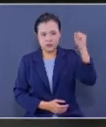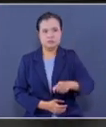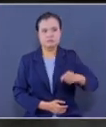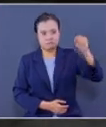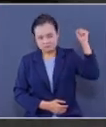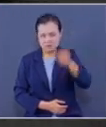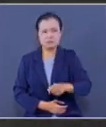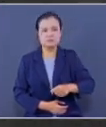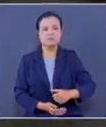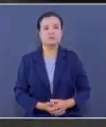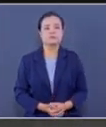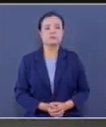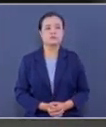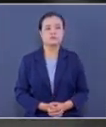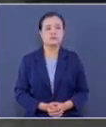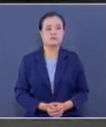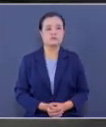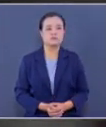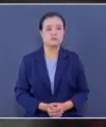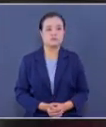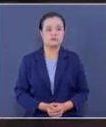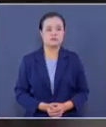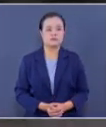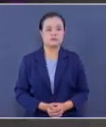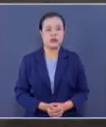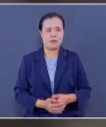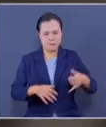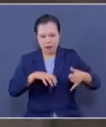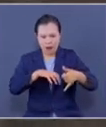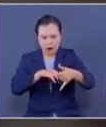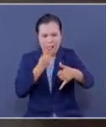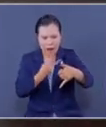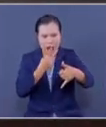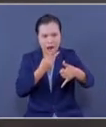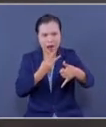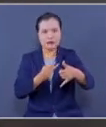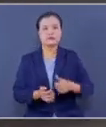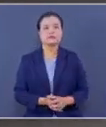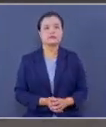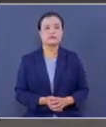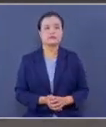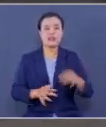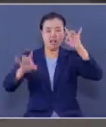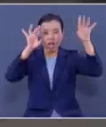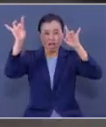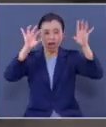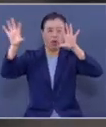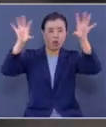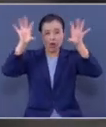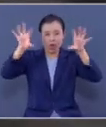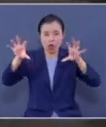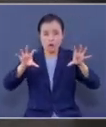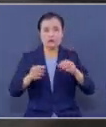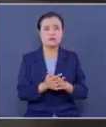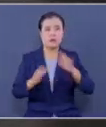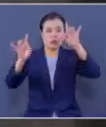มันเฮ้โนั่นไงออกมาแล้วออกมาแล้วจากคลุ้มคลั่งอาละวาดแล้วก็